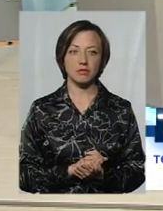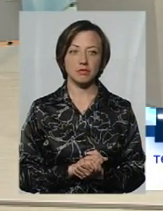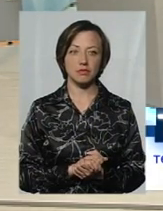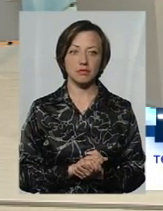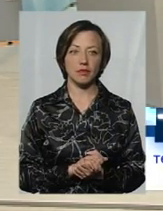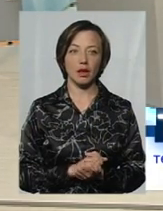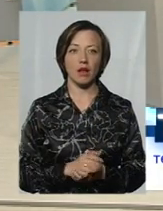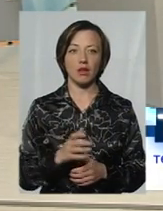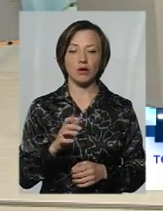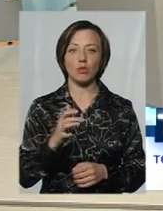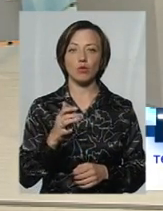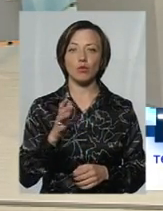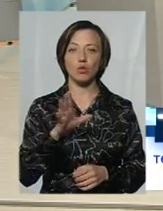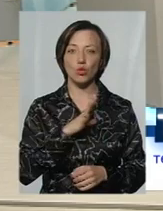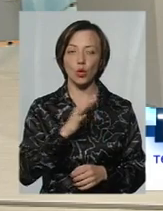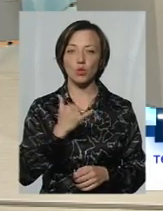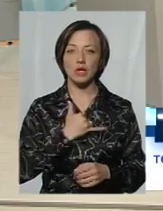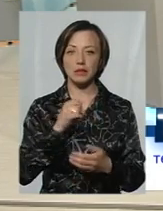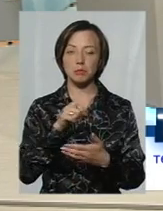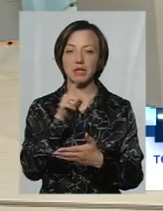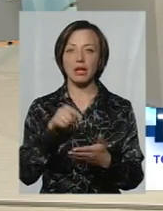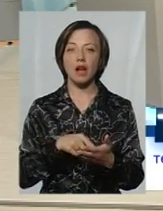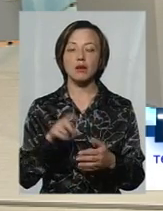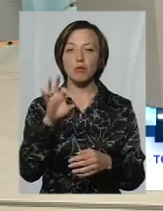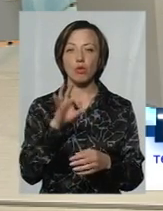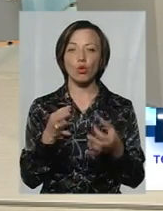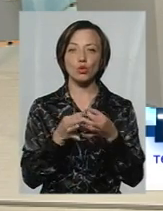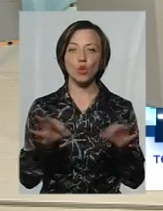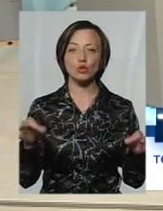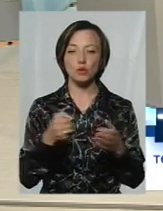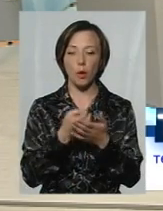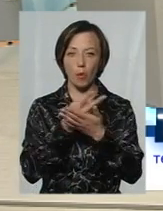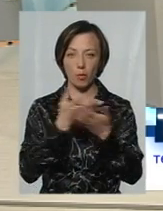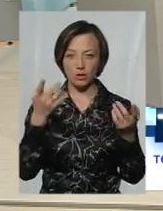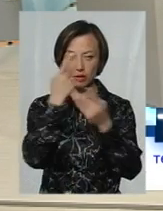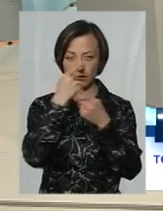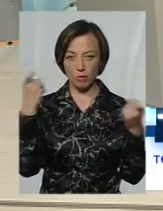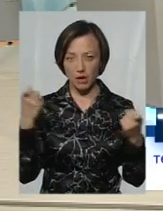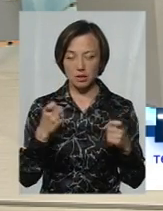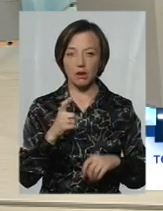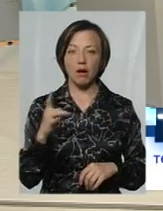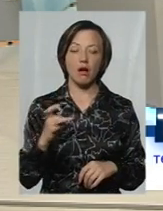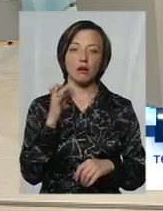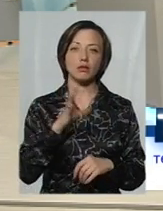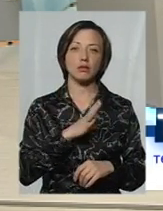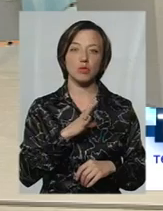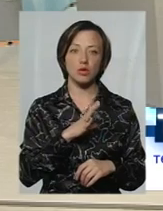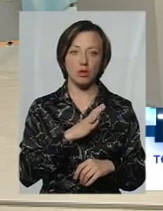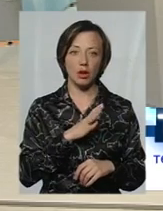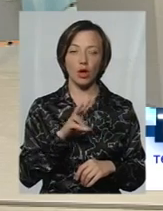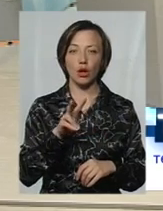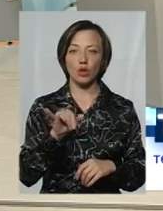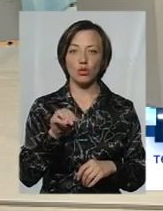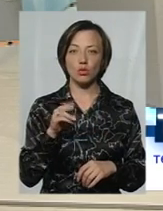ще в нас питання по доступу до публічної інформації. І, до речі, нам одного разу можна сказати, що пані Валерія